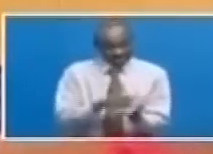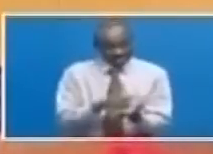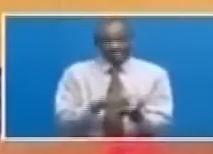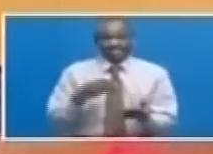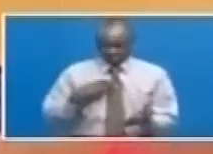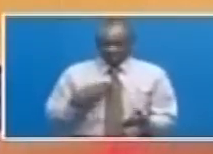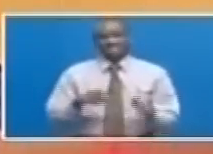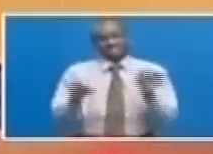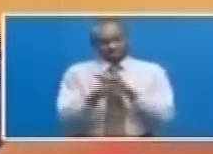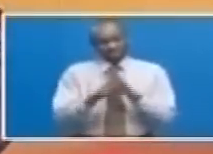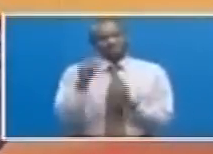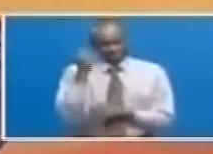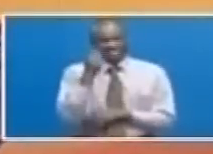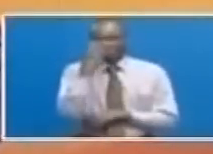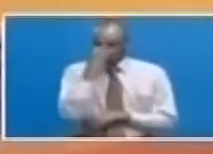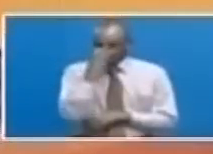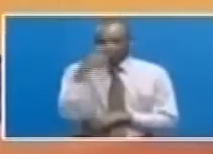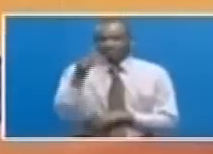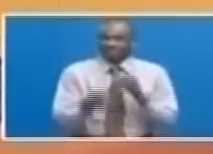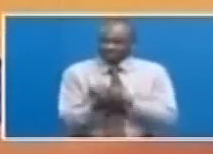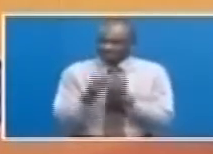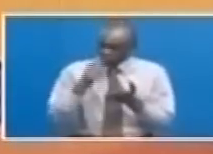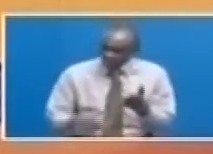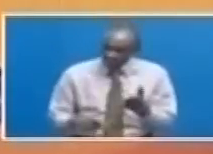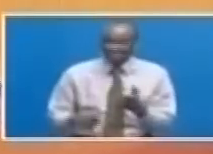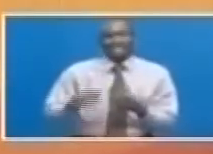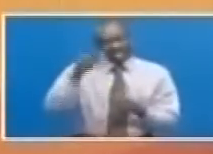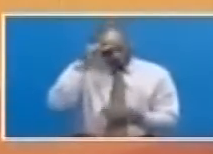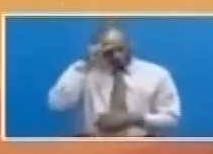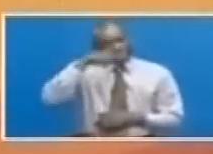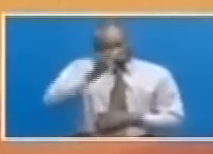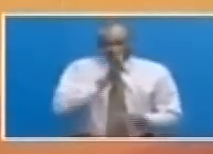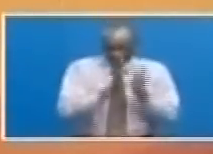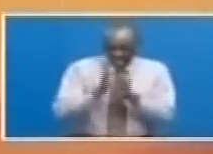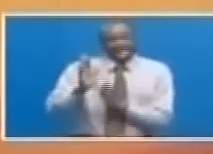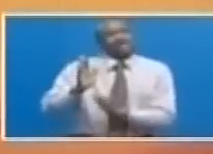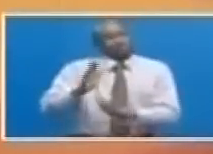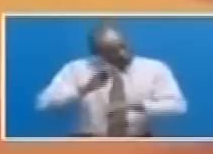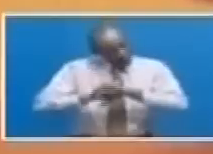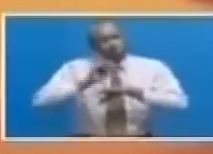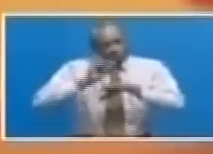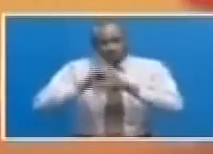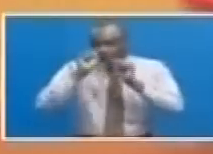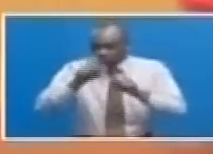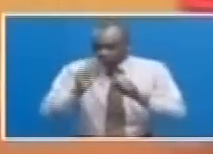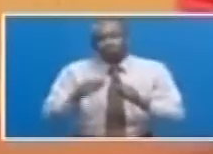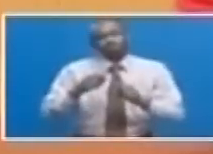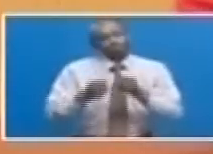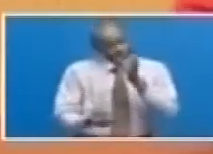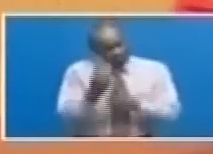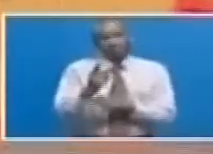Naibu Rais William Ruto ameeleza kuwa serikali imeweka mipango madhubuti ya kuweza kuunda